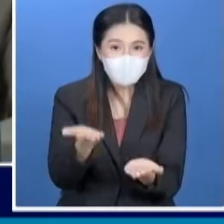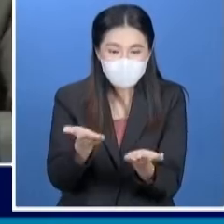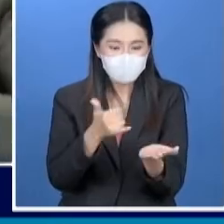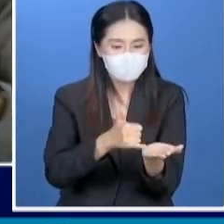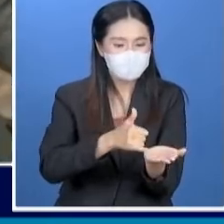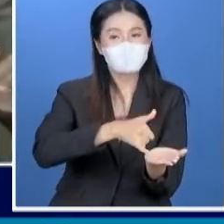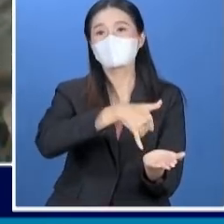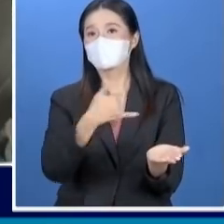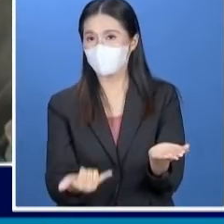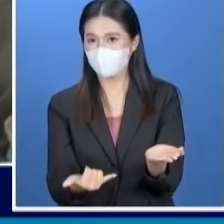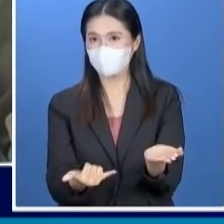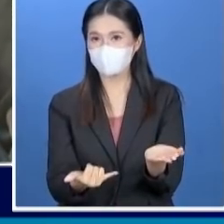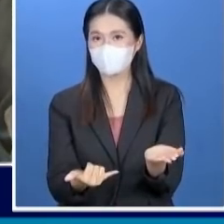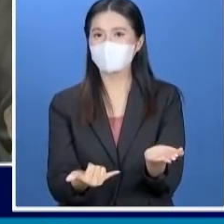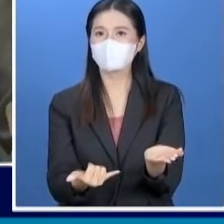ท้ายเรือเนี่ย